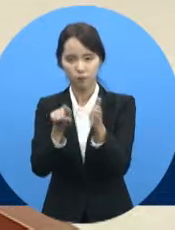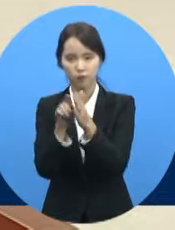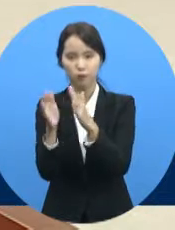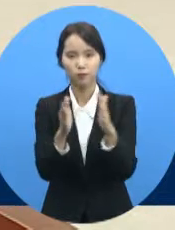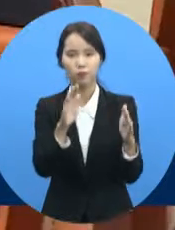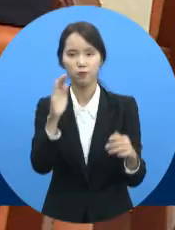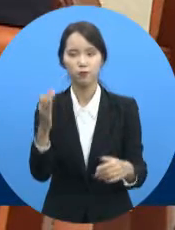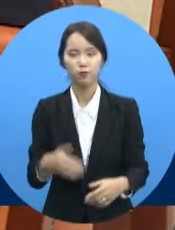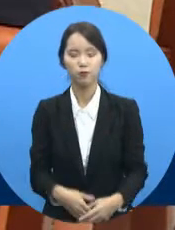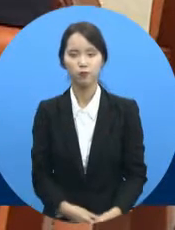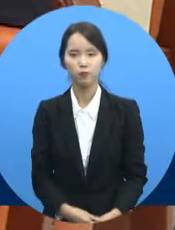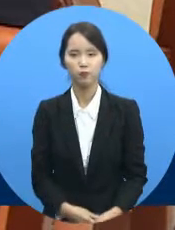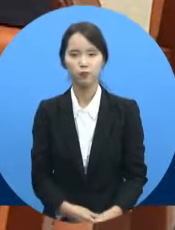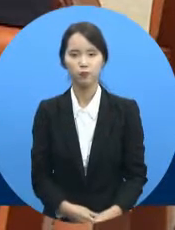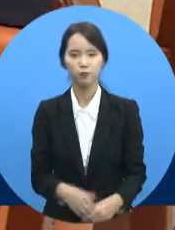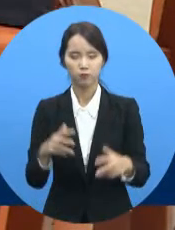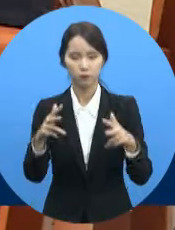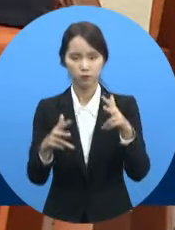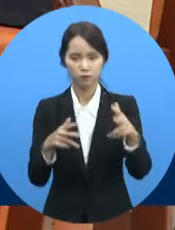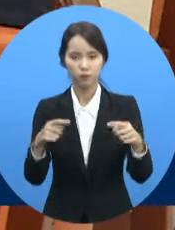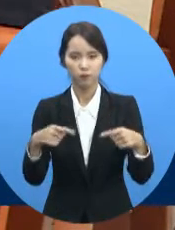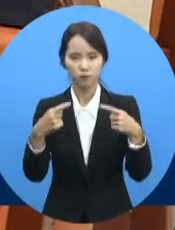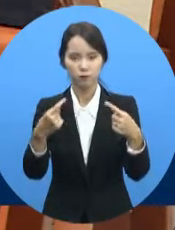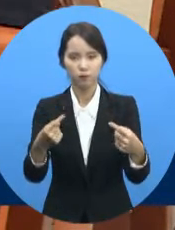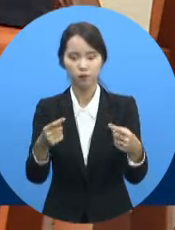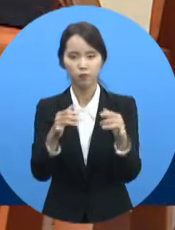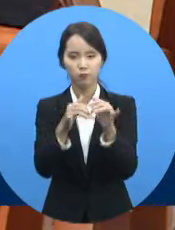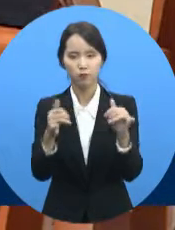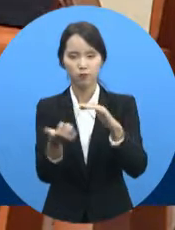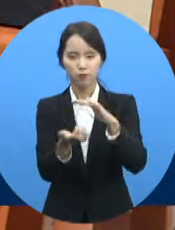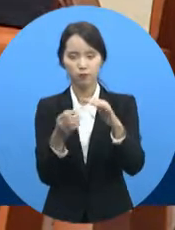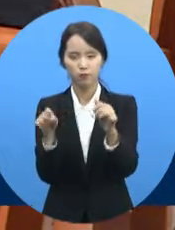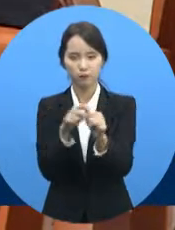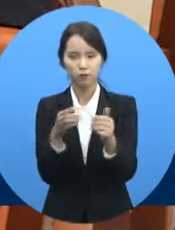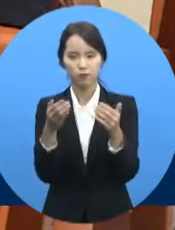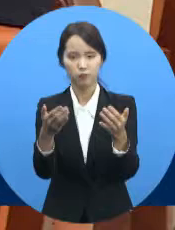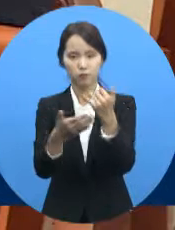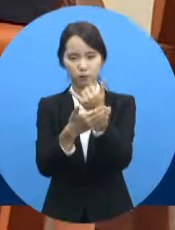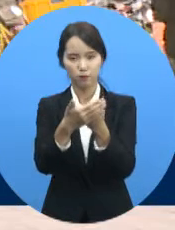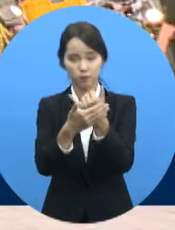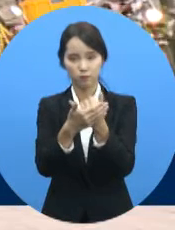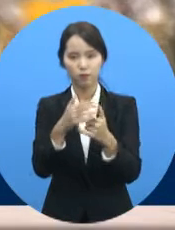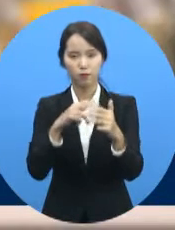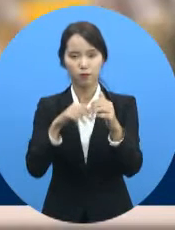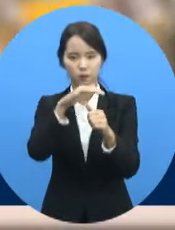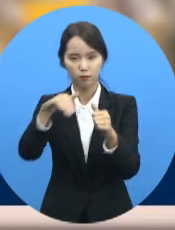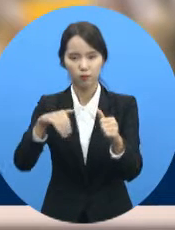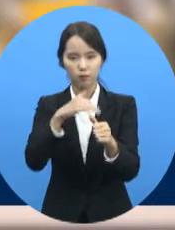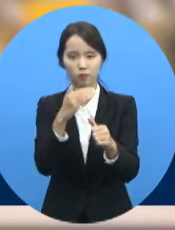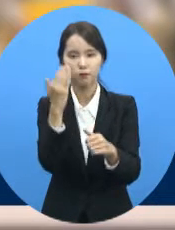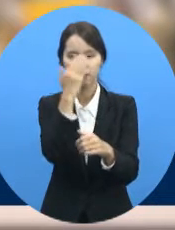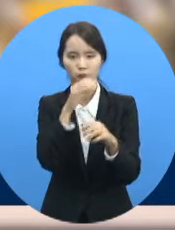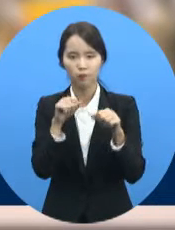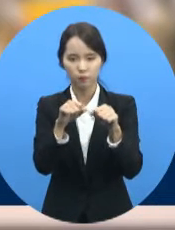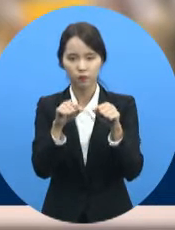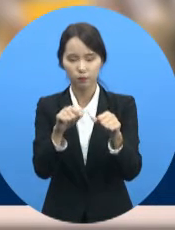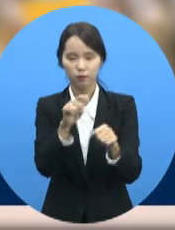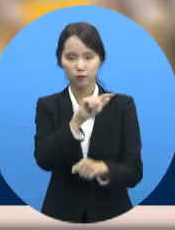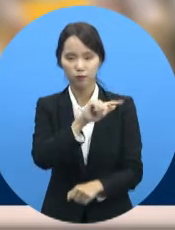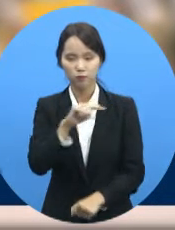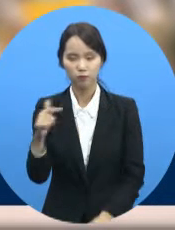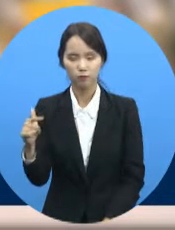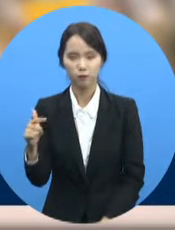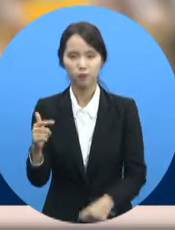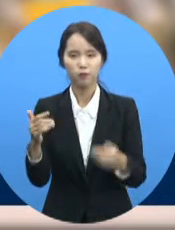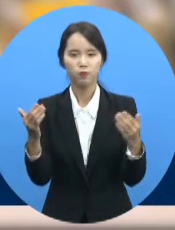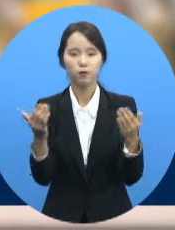자립 지원을 위해 추진됐습니다. 사업에 참여하는 노숙인은 사전 교육을 받은 후 청량리역 주변의 환경 미화